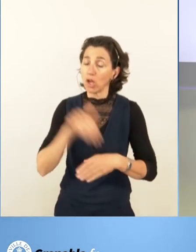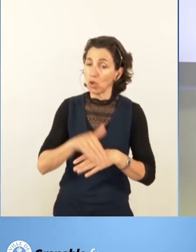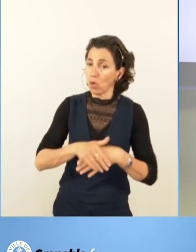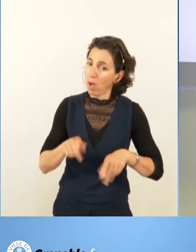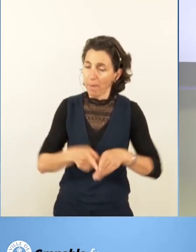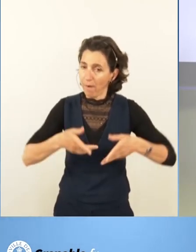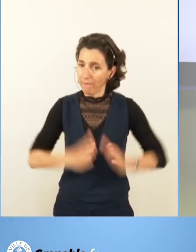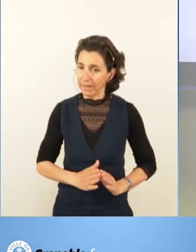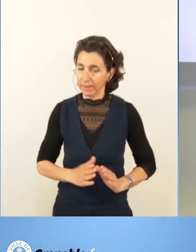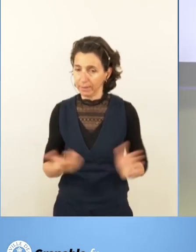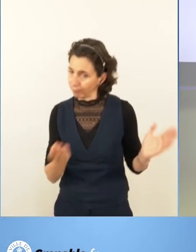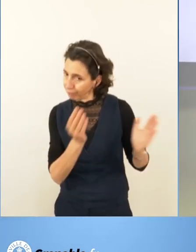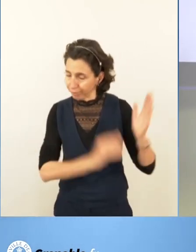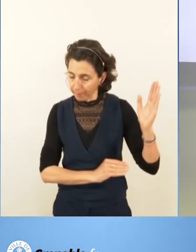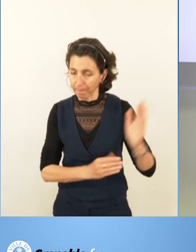soir